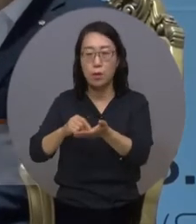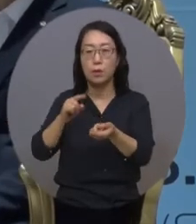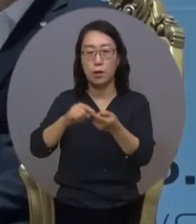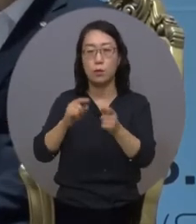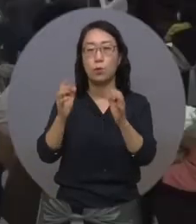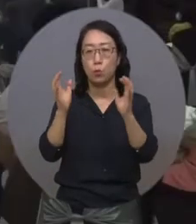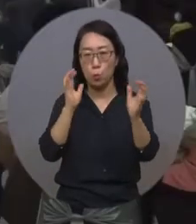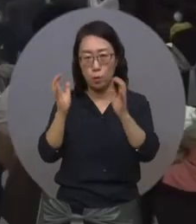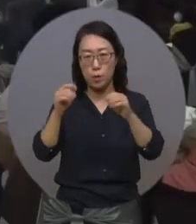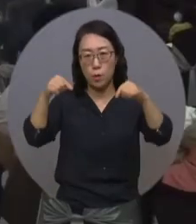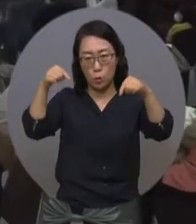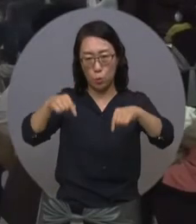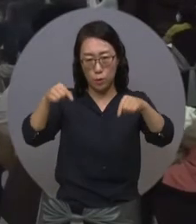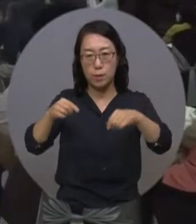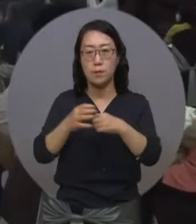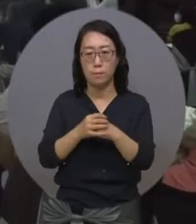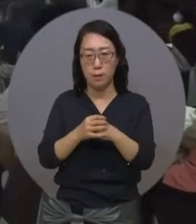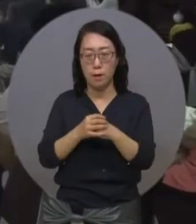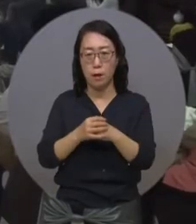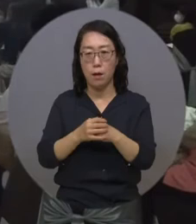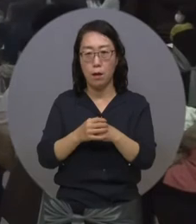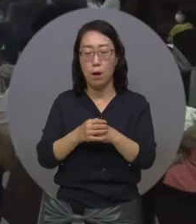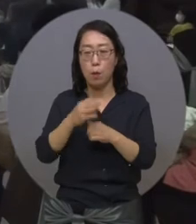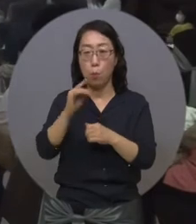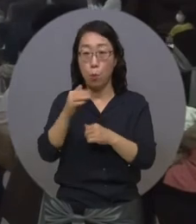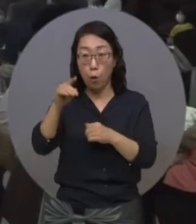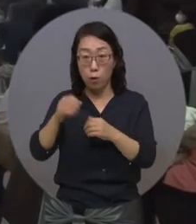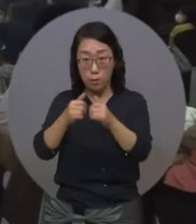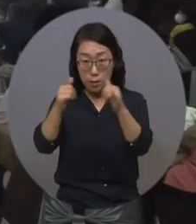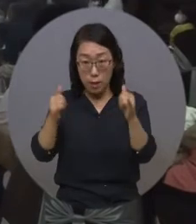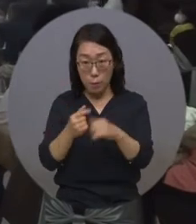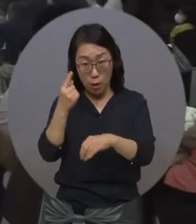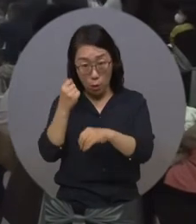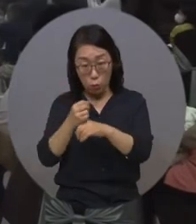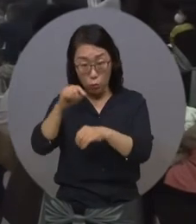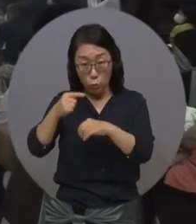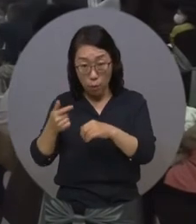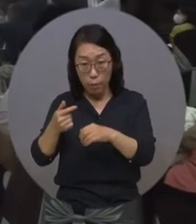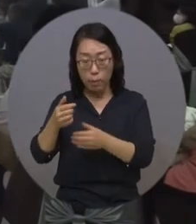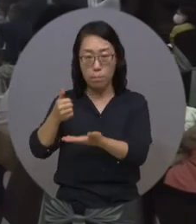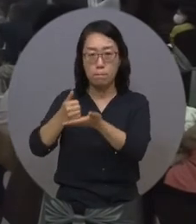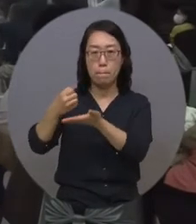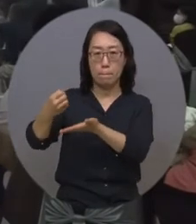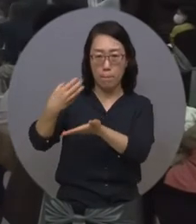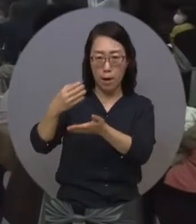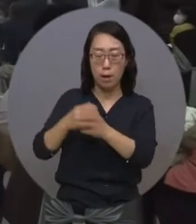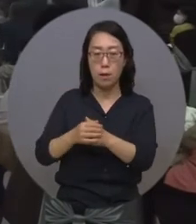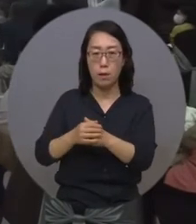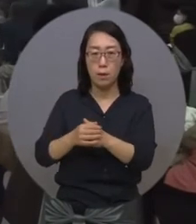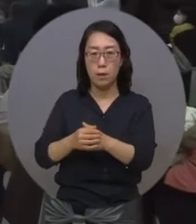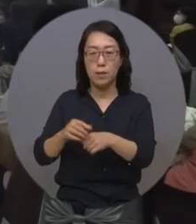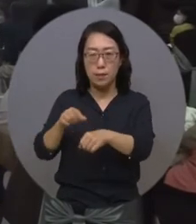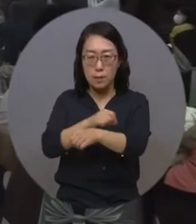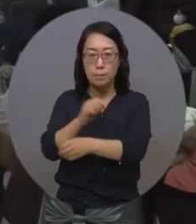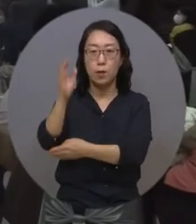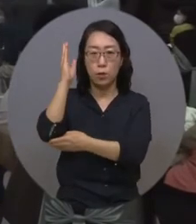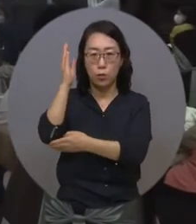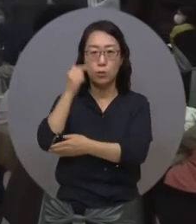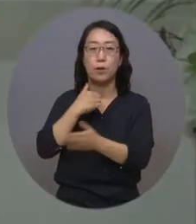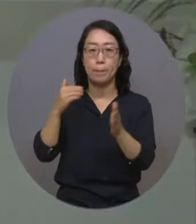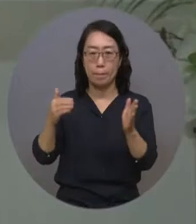논의했습니다. 이태수 한국보건사회연구원 원장은 복지국가 그리고 지사협의 과제를 주제로 특강을